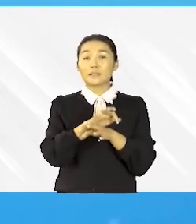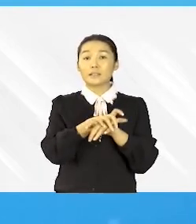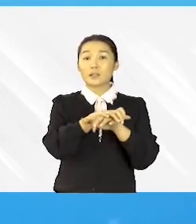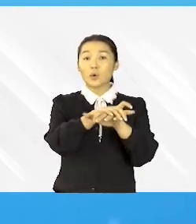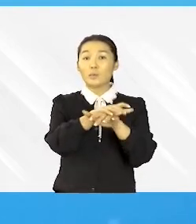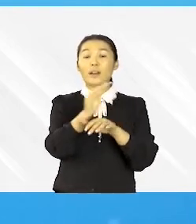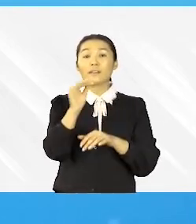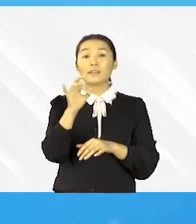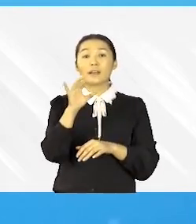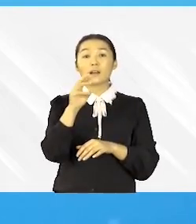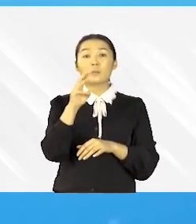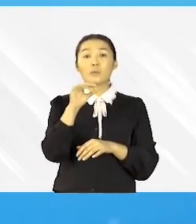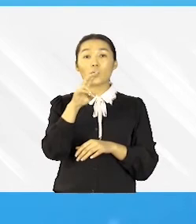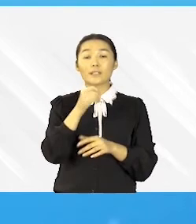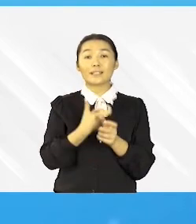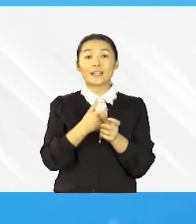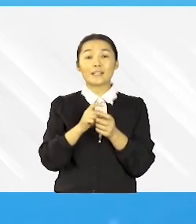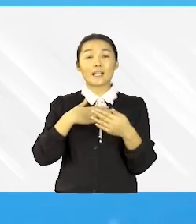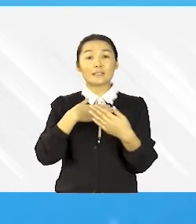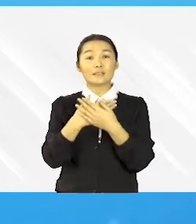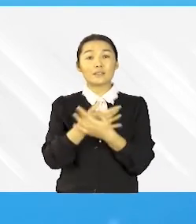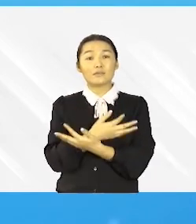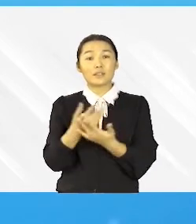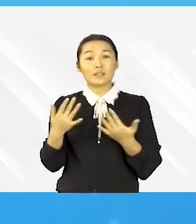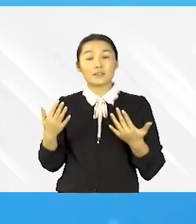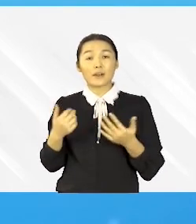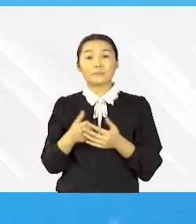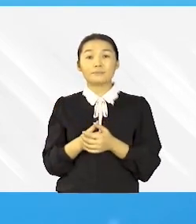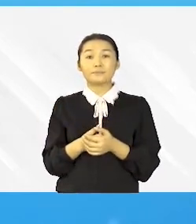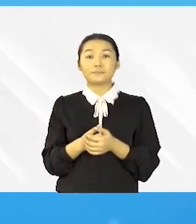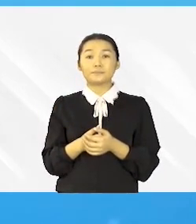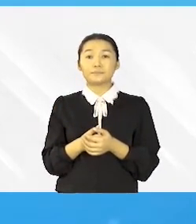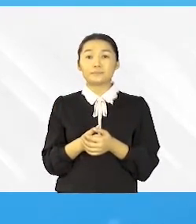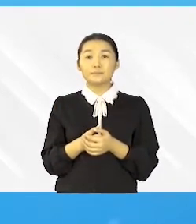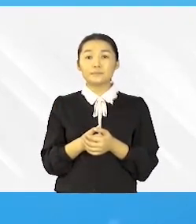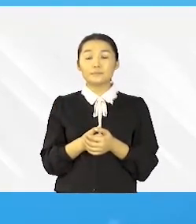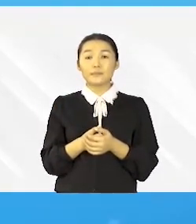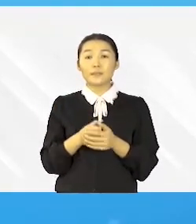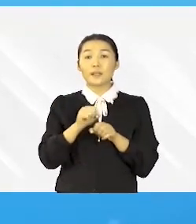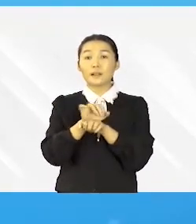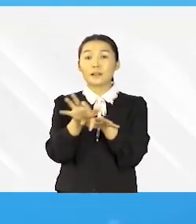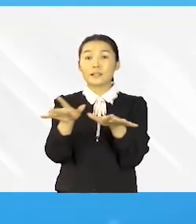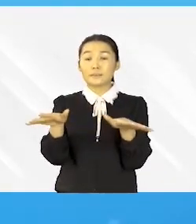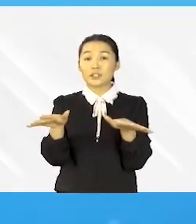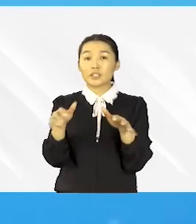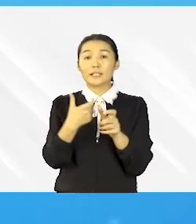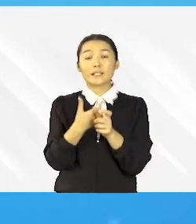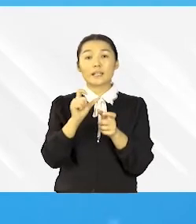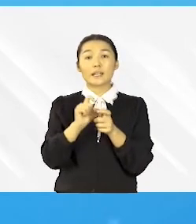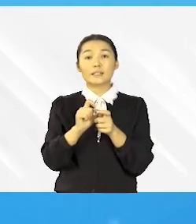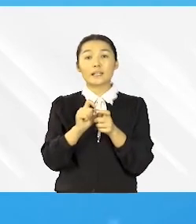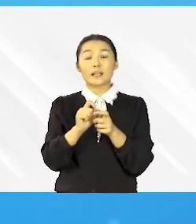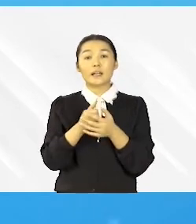феромоны – это активные химические вещества для опознавания особи. Размножение – это совокупность